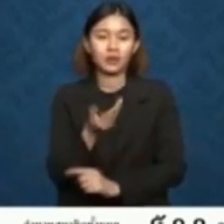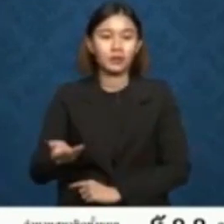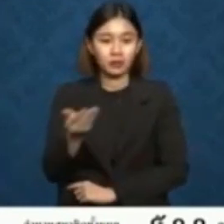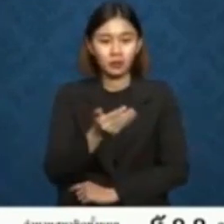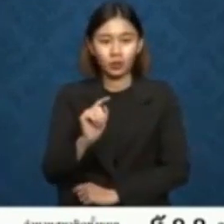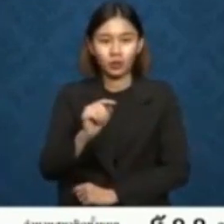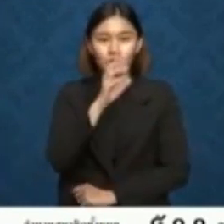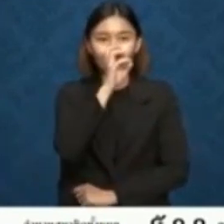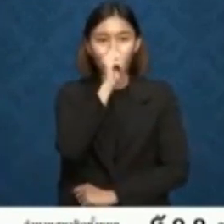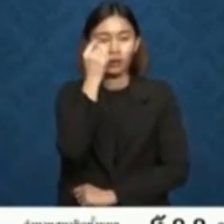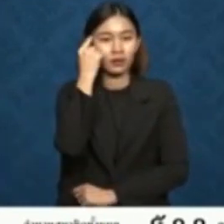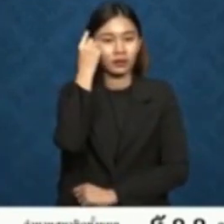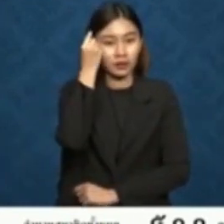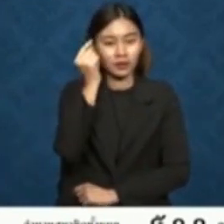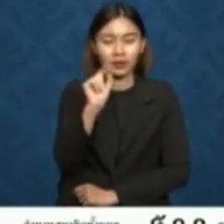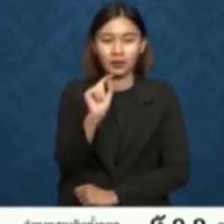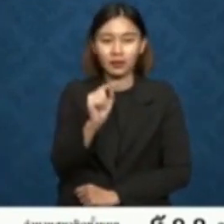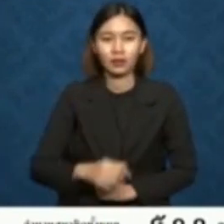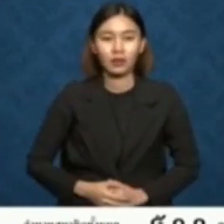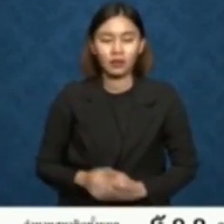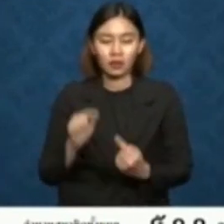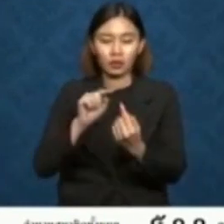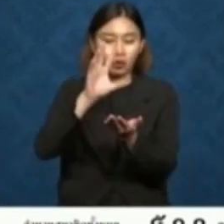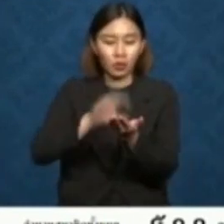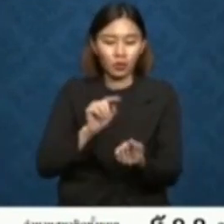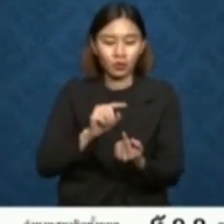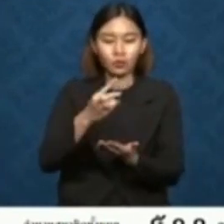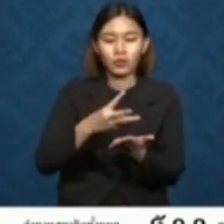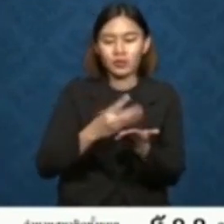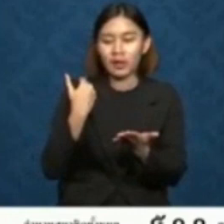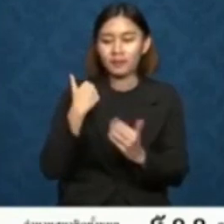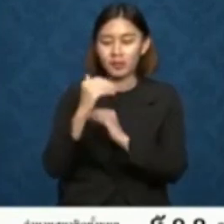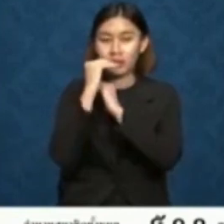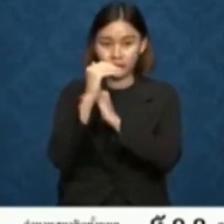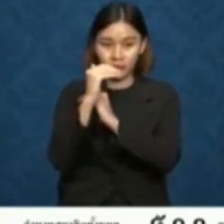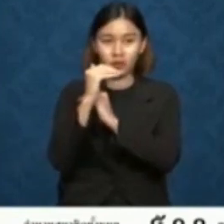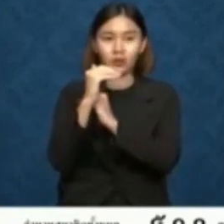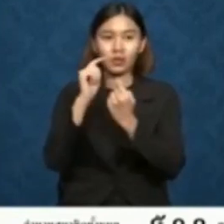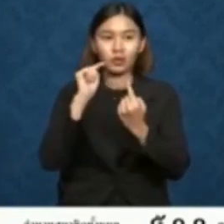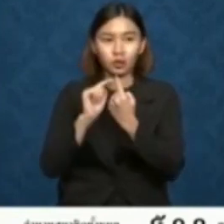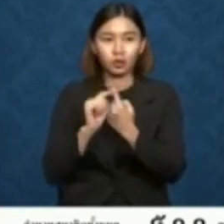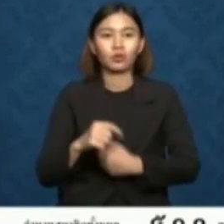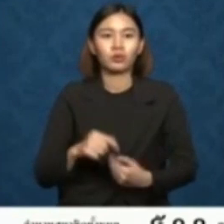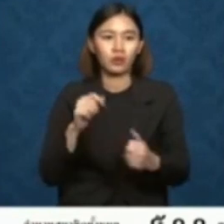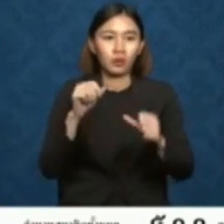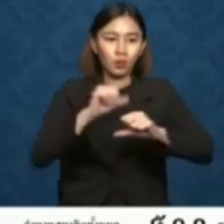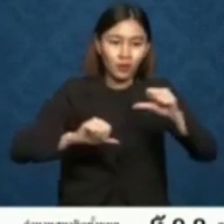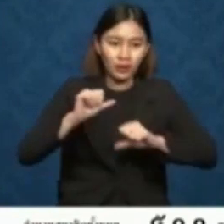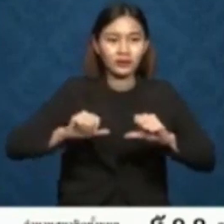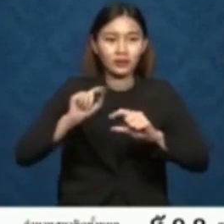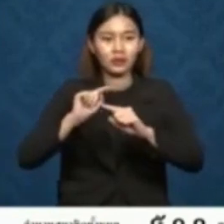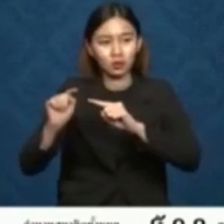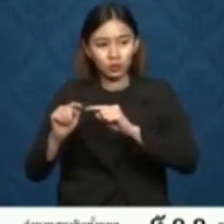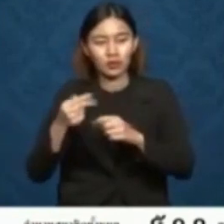านและเพื่อนๆสมาชิกลองคิดดูครับว่าจากข้อมูลเชิงวิชาการที่มีการกำหนดสัดส่วนการใช้สารกำจัดครา